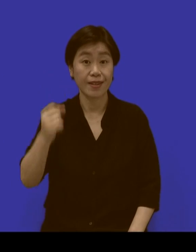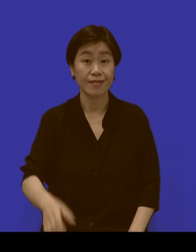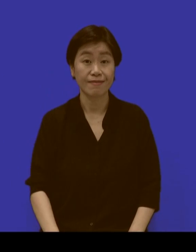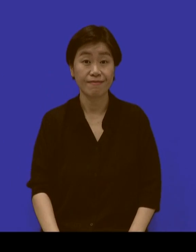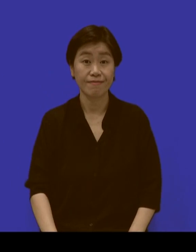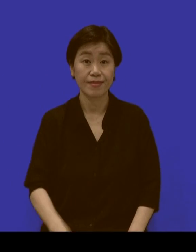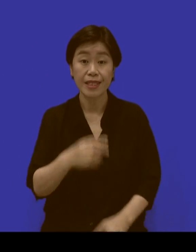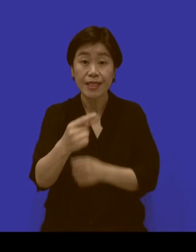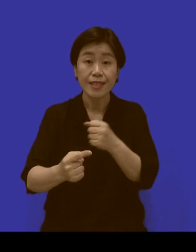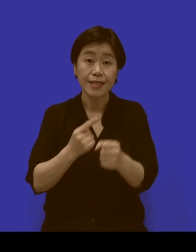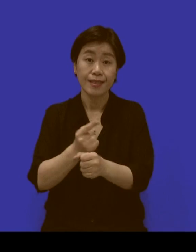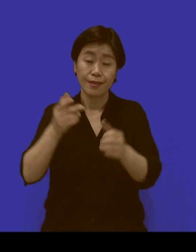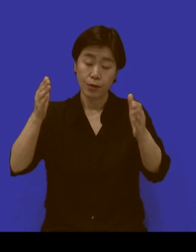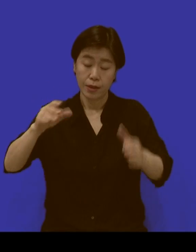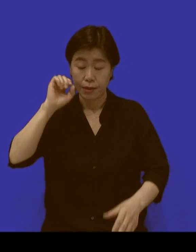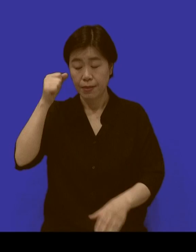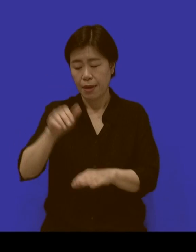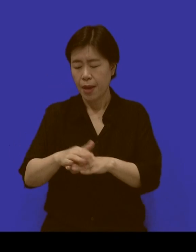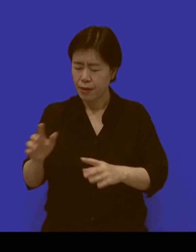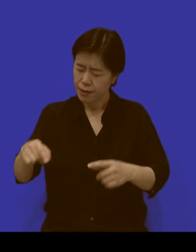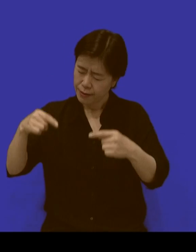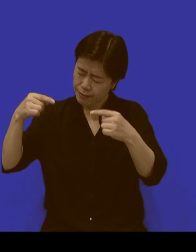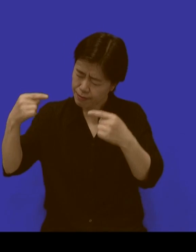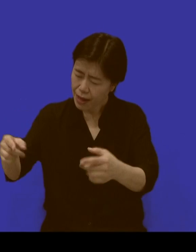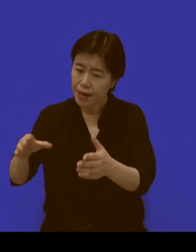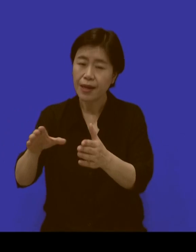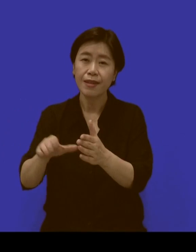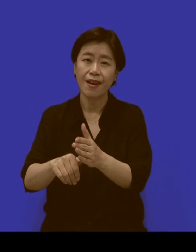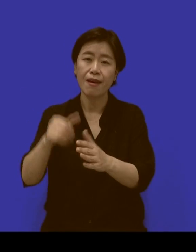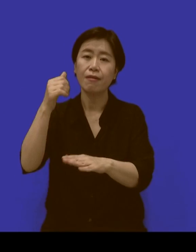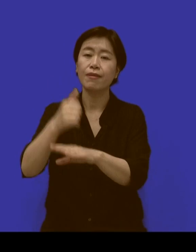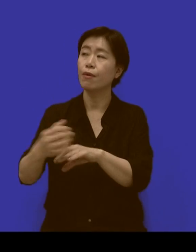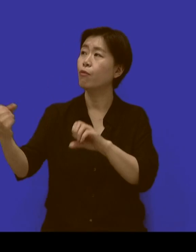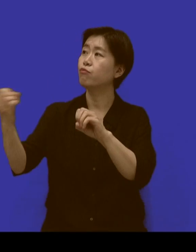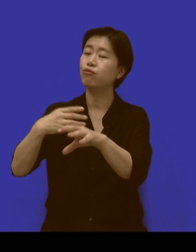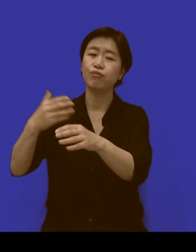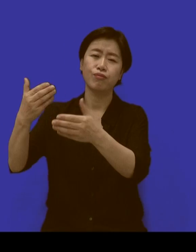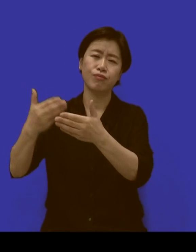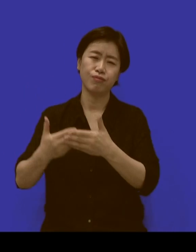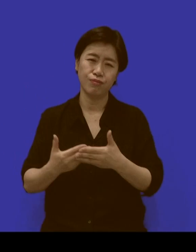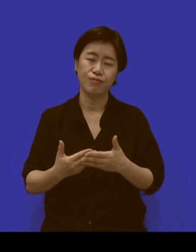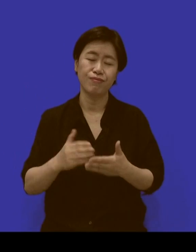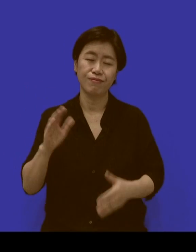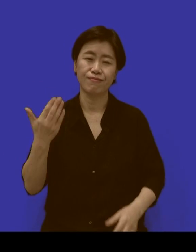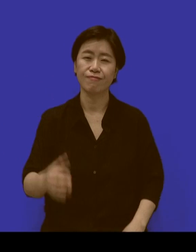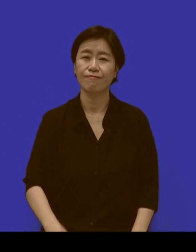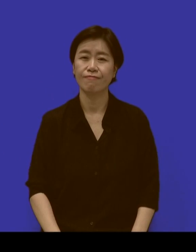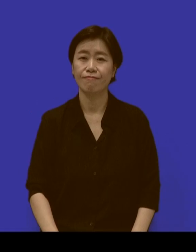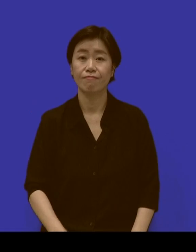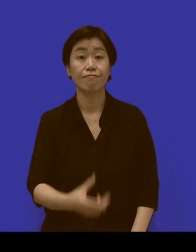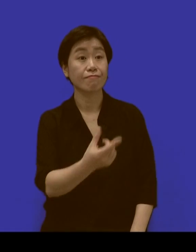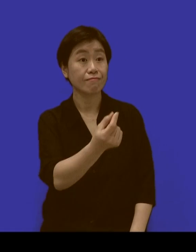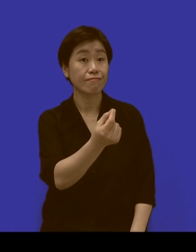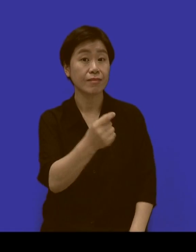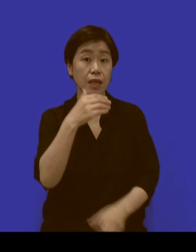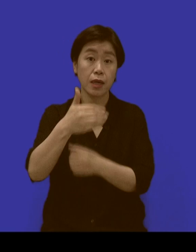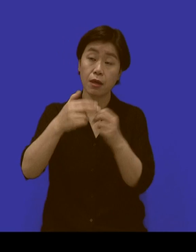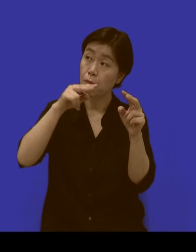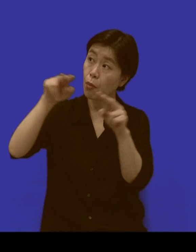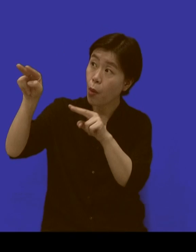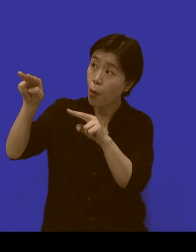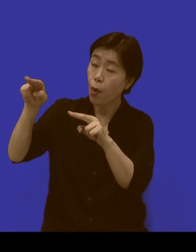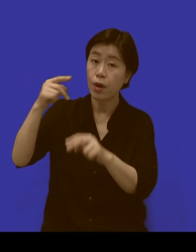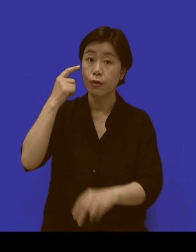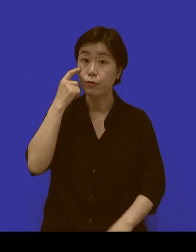1년 걸렸어. 1년. 맞아요. 내가 원하는 걸 주시는 게 응답이 아니라 이렇게 내 자신의 하나님을 네. 바라보는 시선이 변화되는 것이 하나님의 맞습니다. 응답인